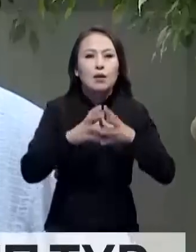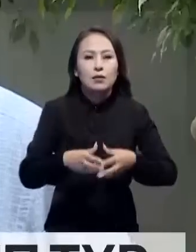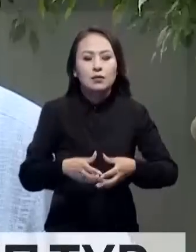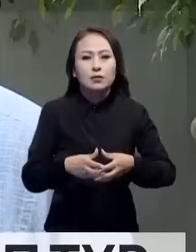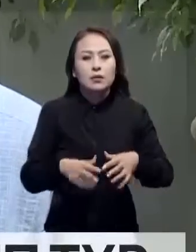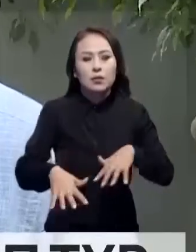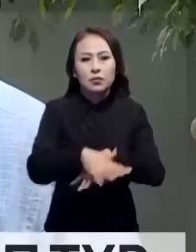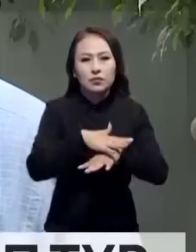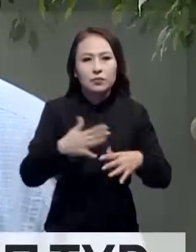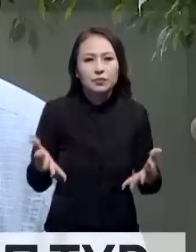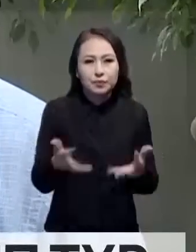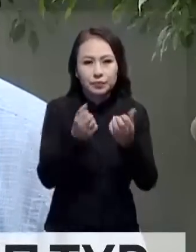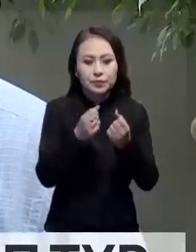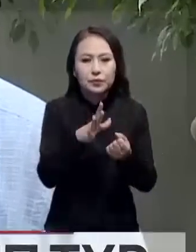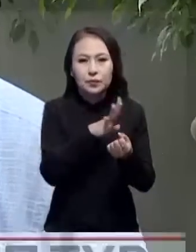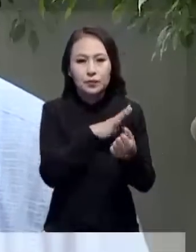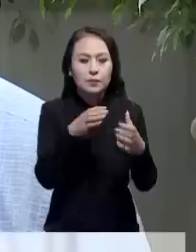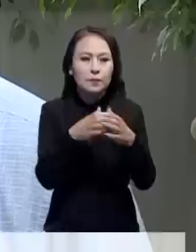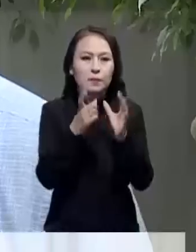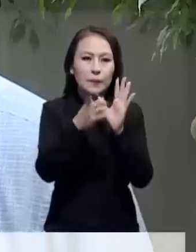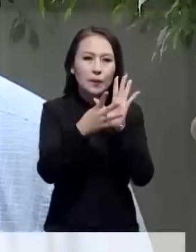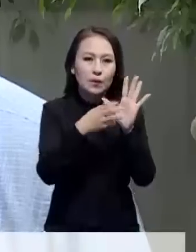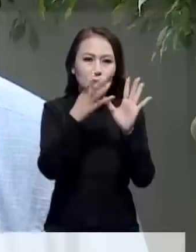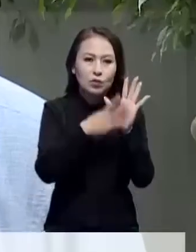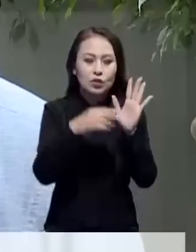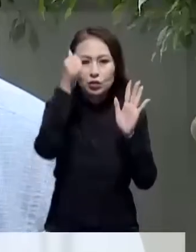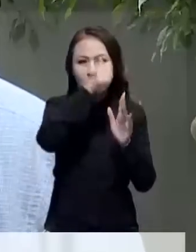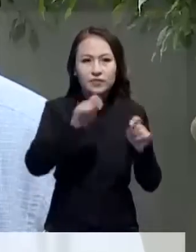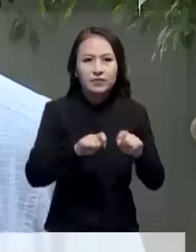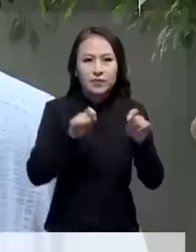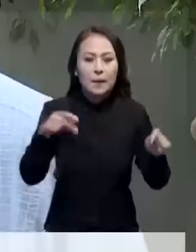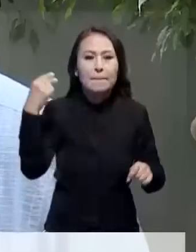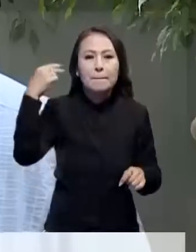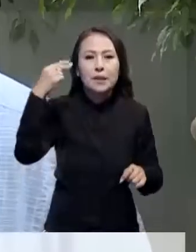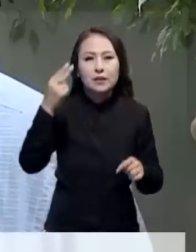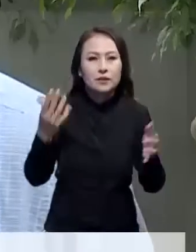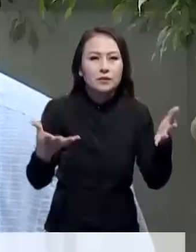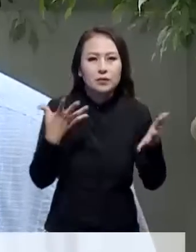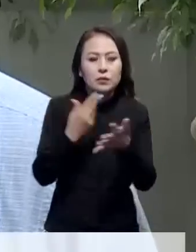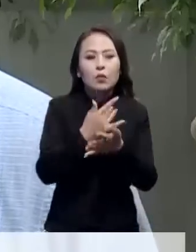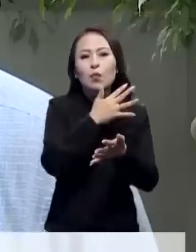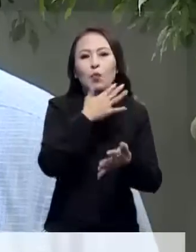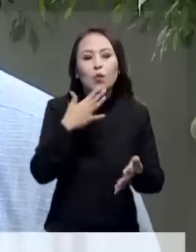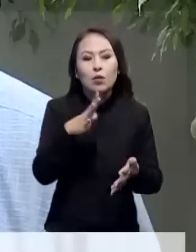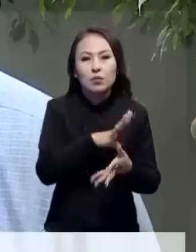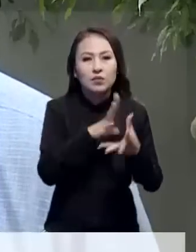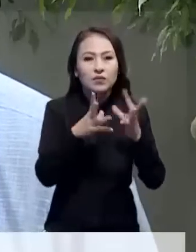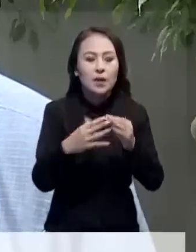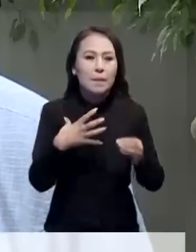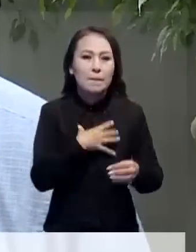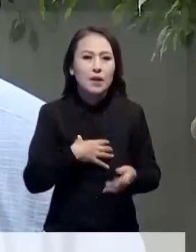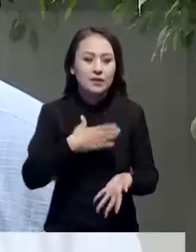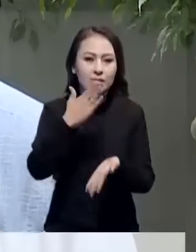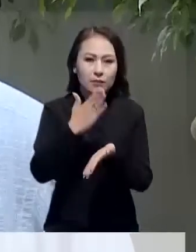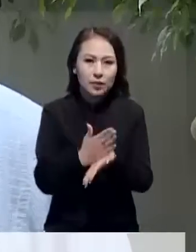Халықаралық аралды құтқару қоры 1993 жылы құрылған болатын. Президент оған ақшаны көп бөлу туралы мәселені көтерді. Оның да маңыздылығы бар.